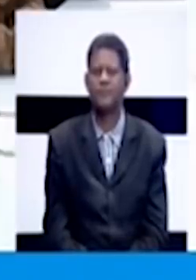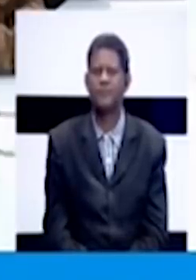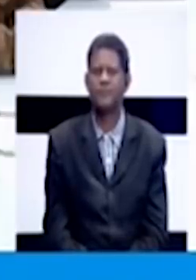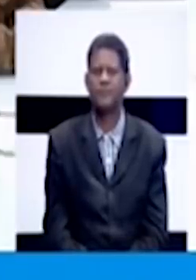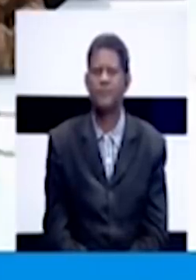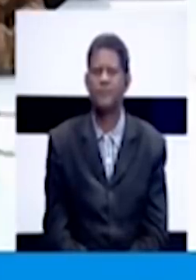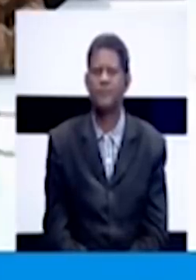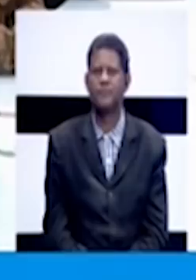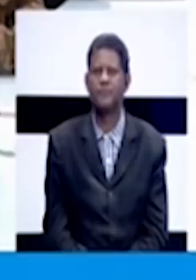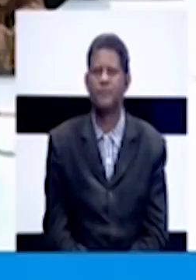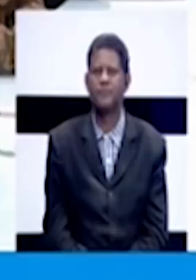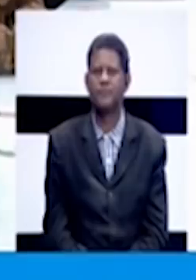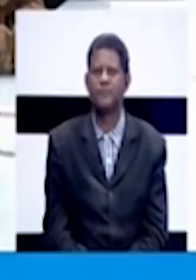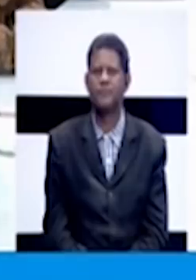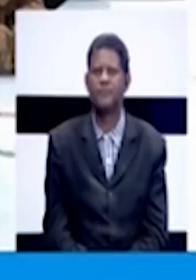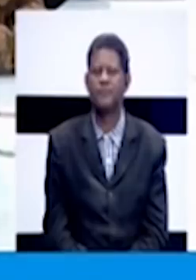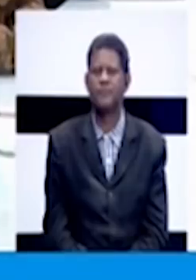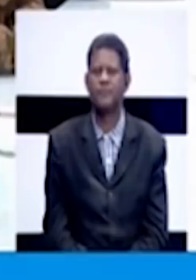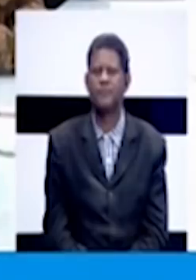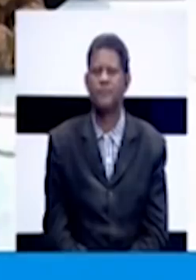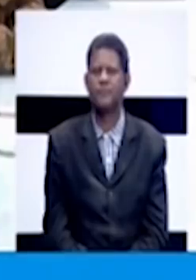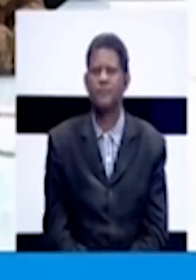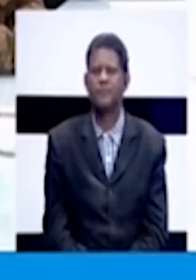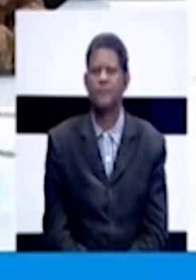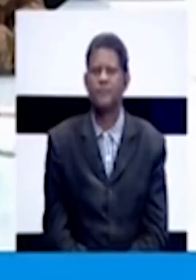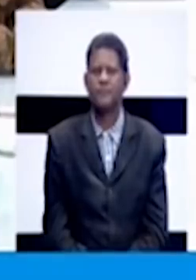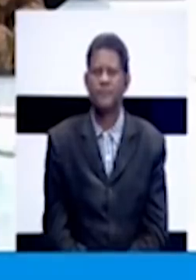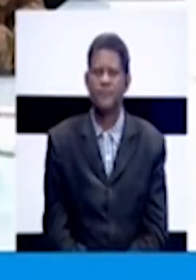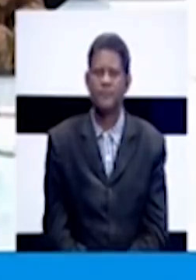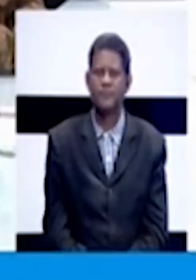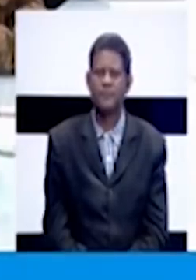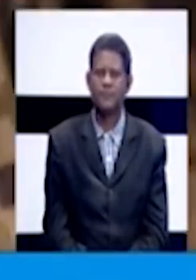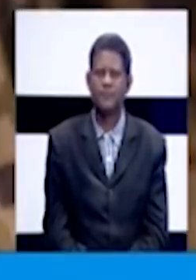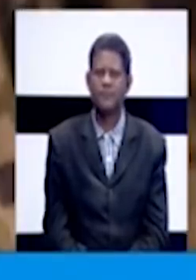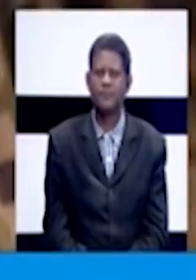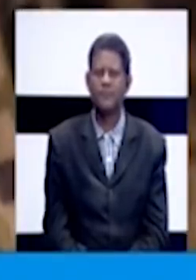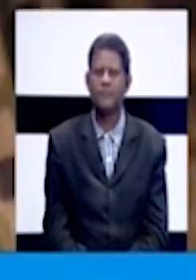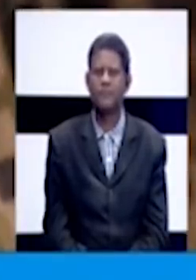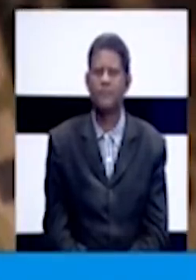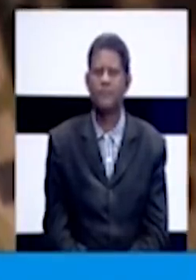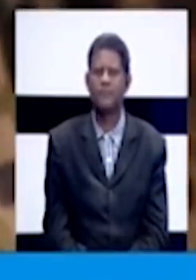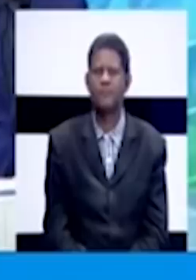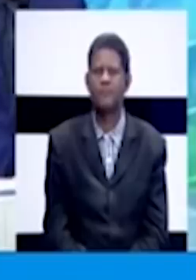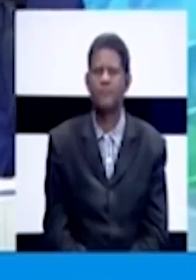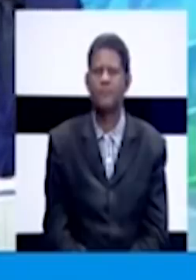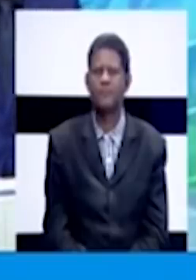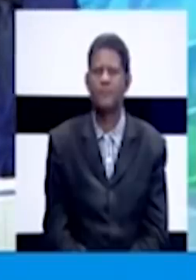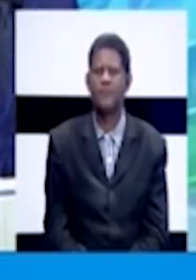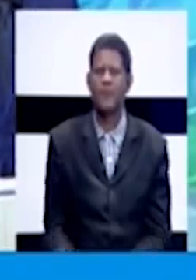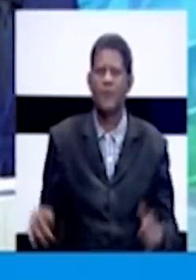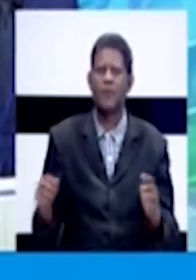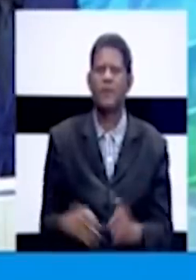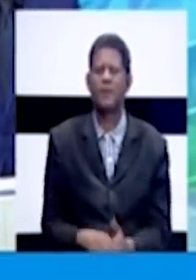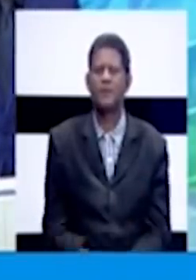የለም። ቢተኮስስ ምን ያክል ይሄዳል የሚለውን እኛን የምናውቀው፣ እንዴት ነው የሚተኮሰው የሚለውን እኛን የምናውቀው። ወደ ባህር ዳርና